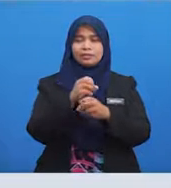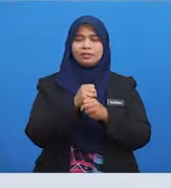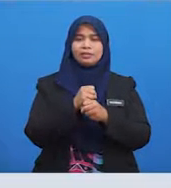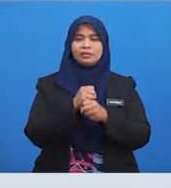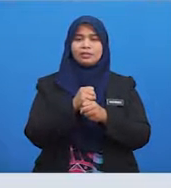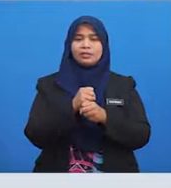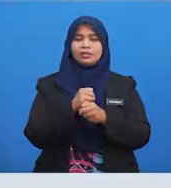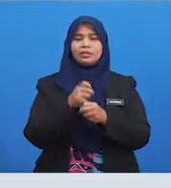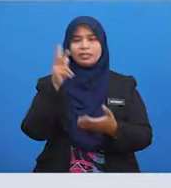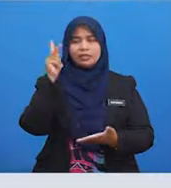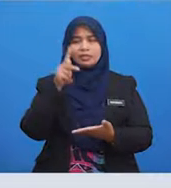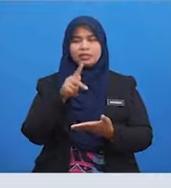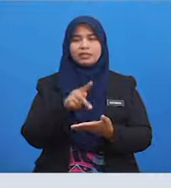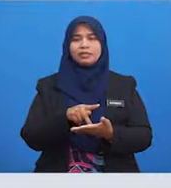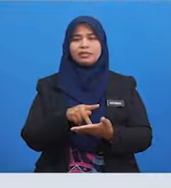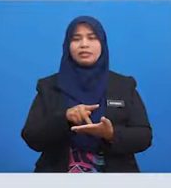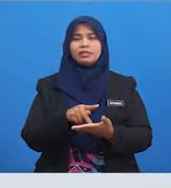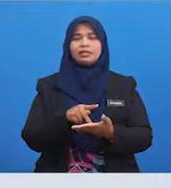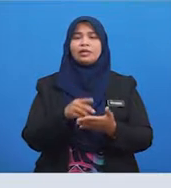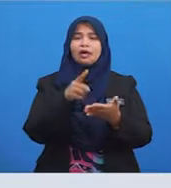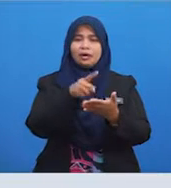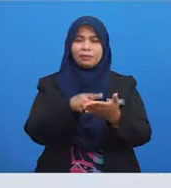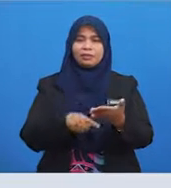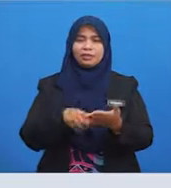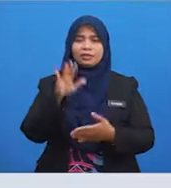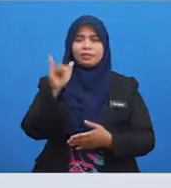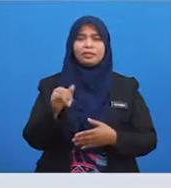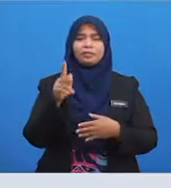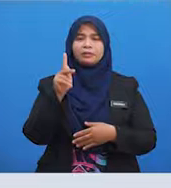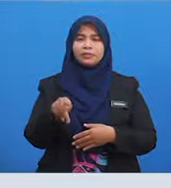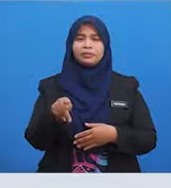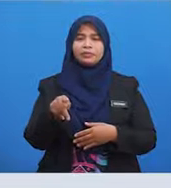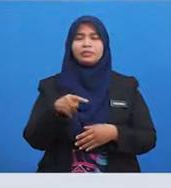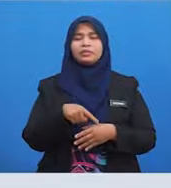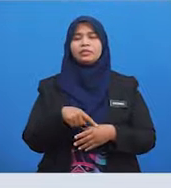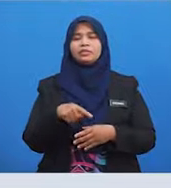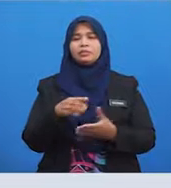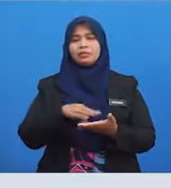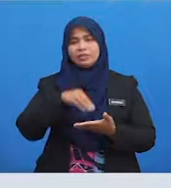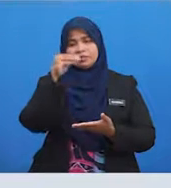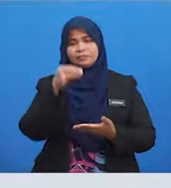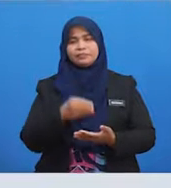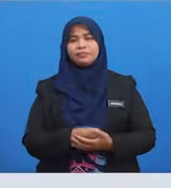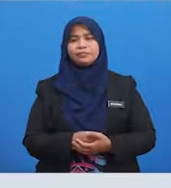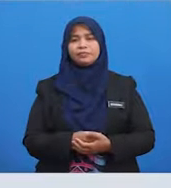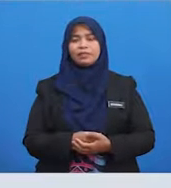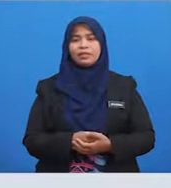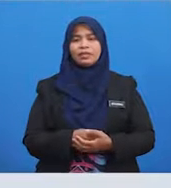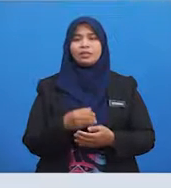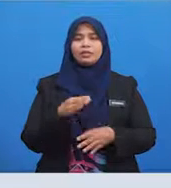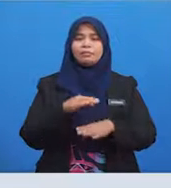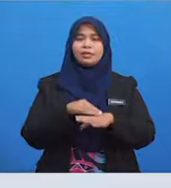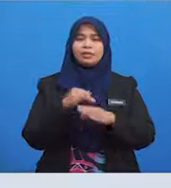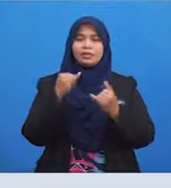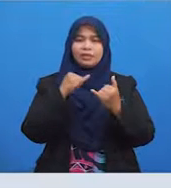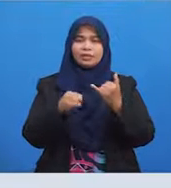dapat mengenal pasti apa yang perlu dikuasai. Pada